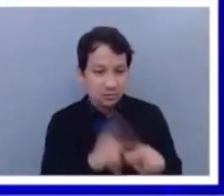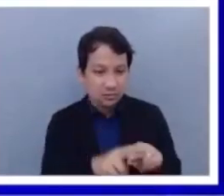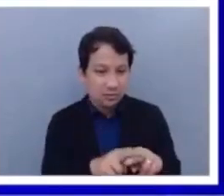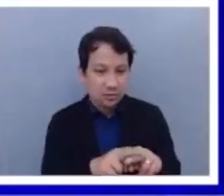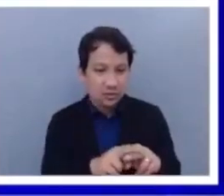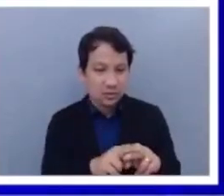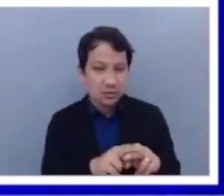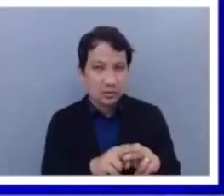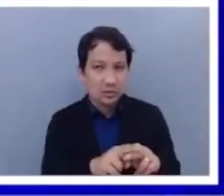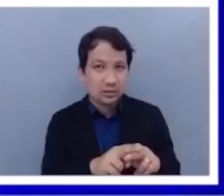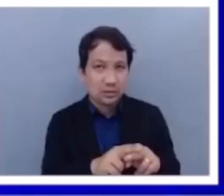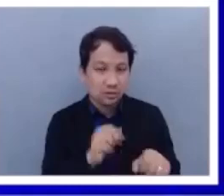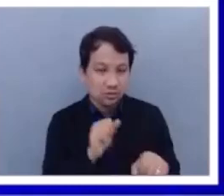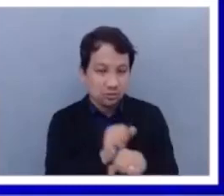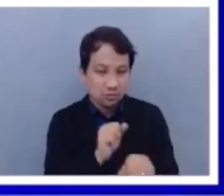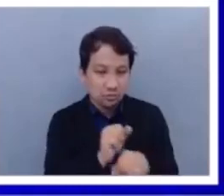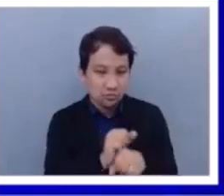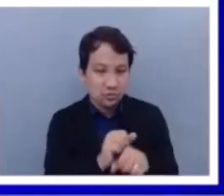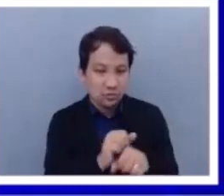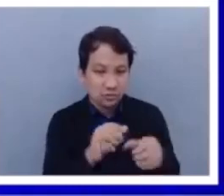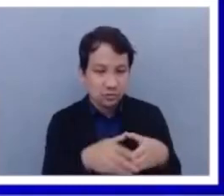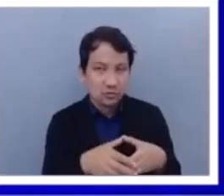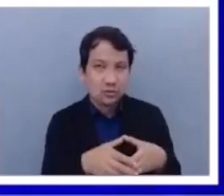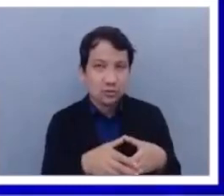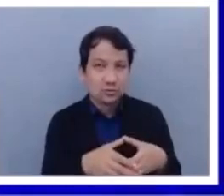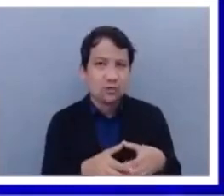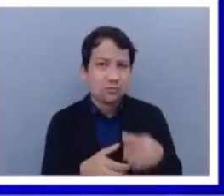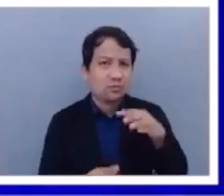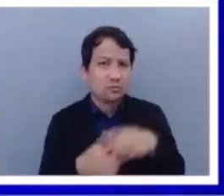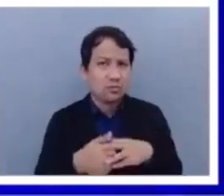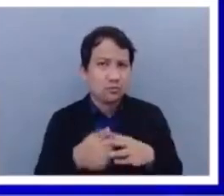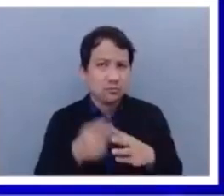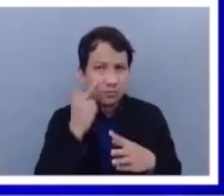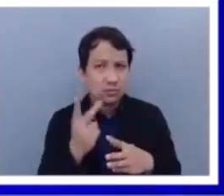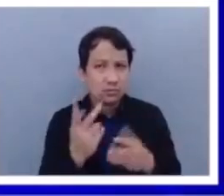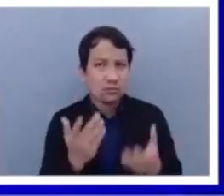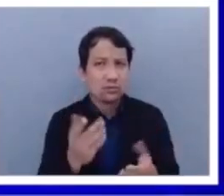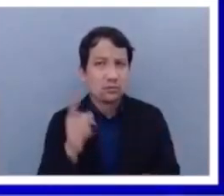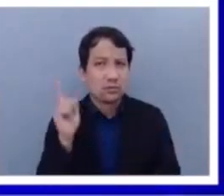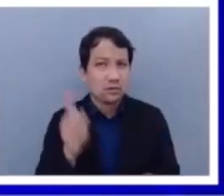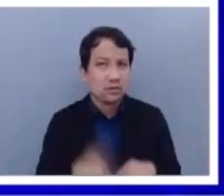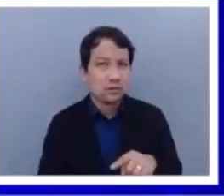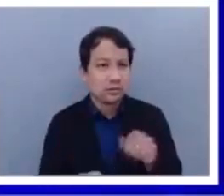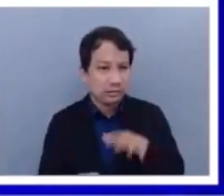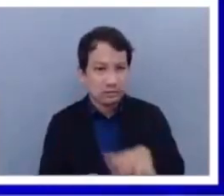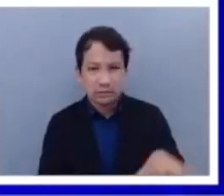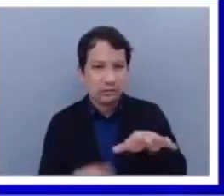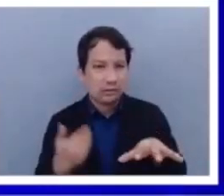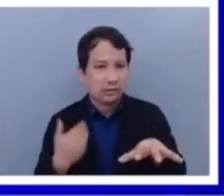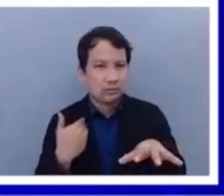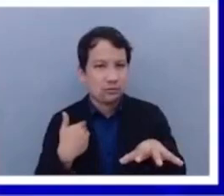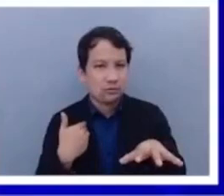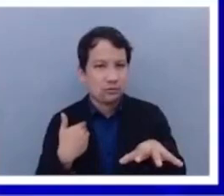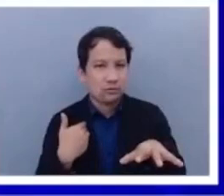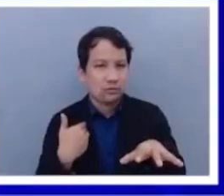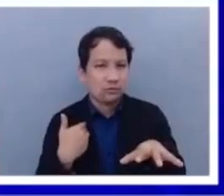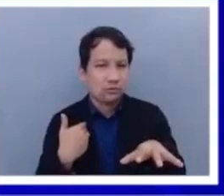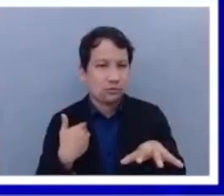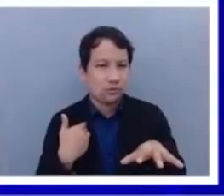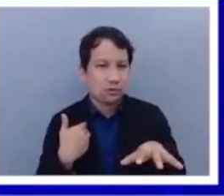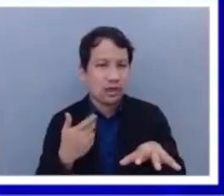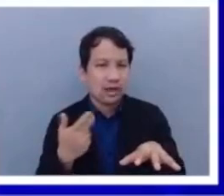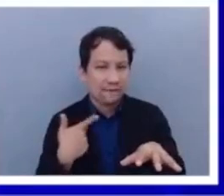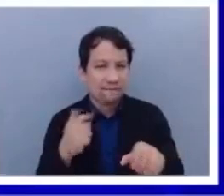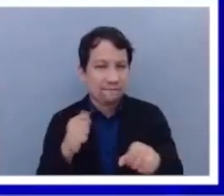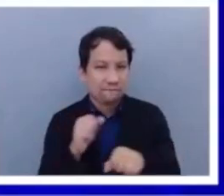one, nakikita naman talaga natin na unfortunately, hindi talaga sila lahat nakahanap ng trabaho. So mayroong